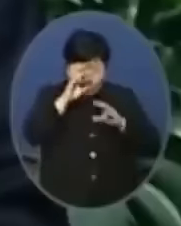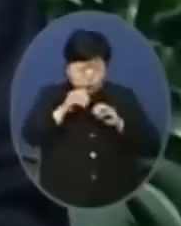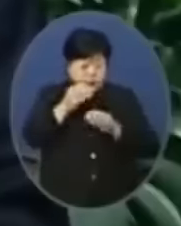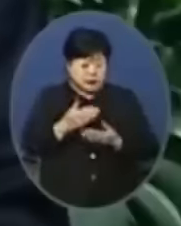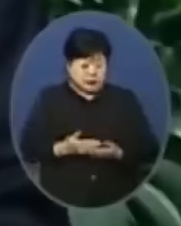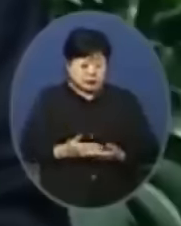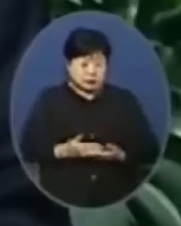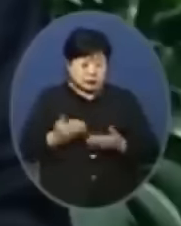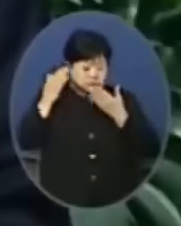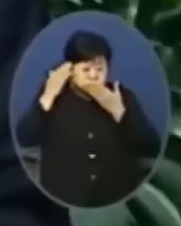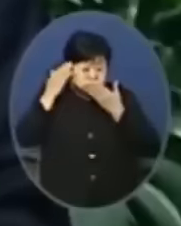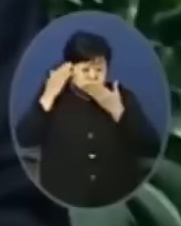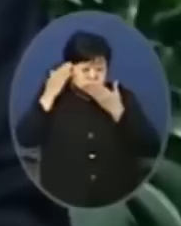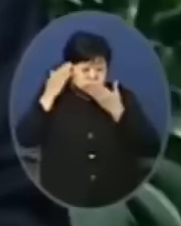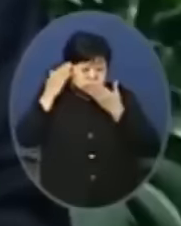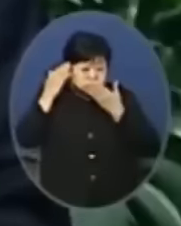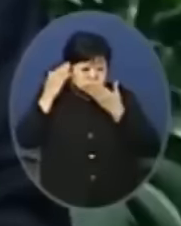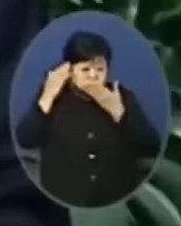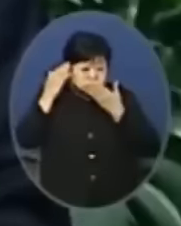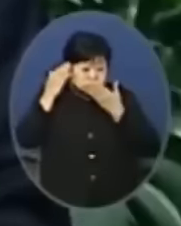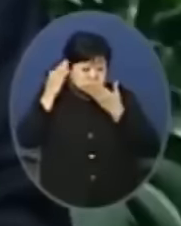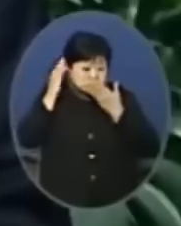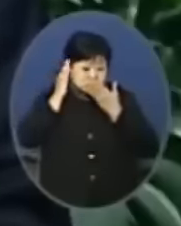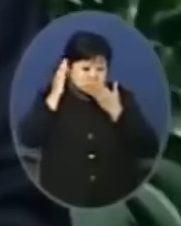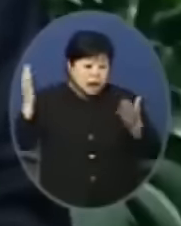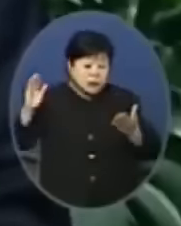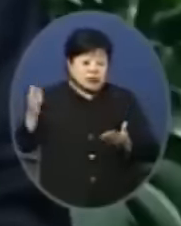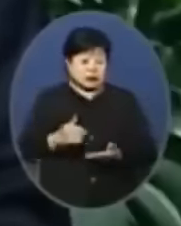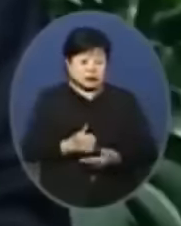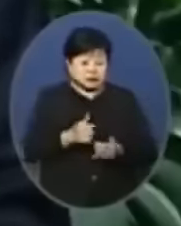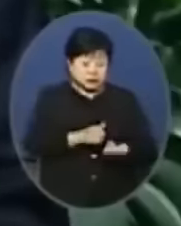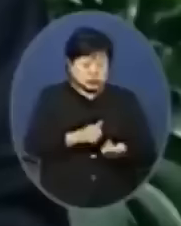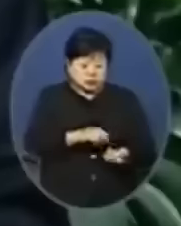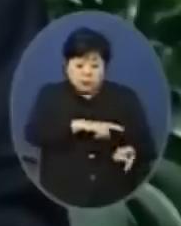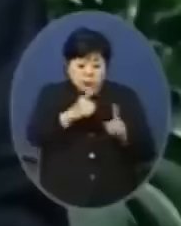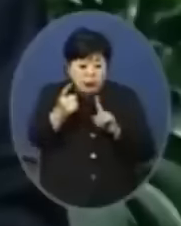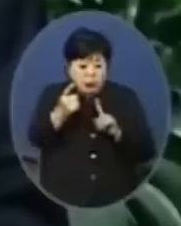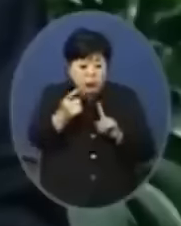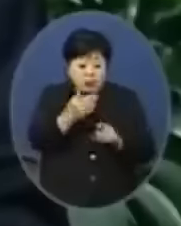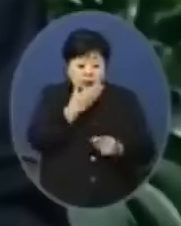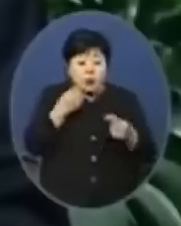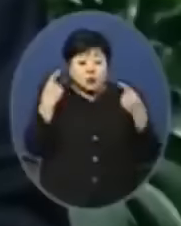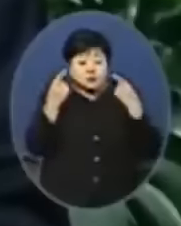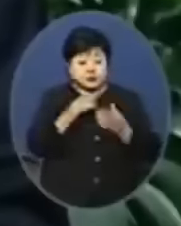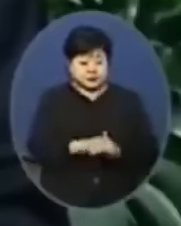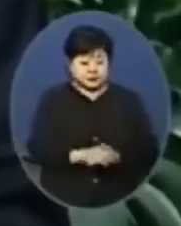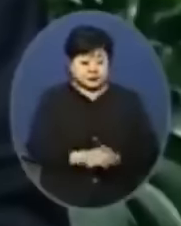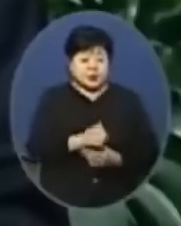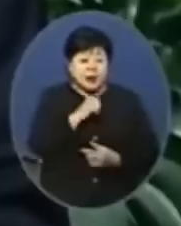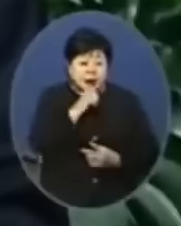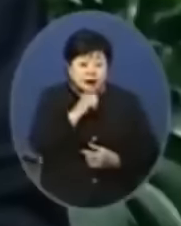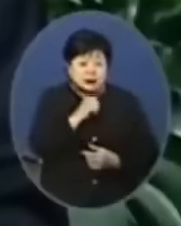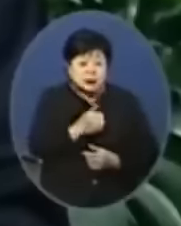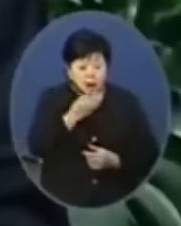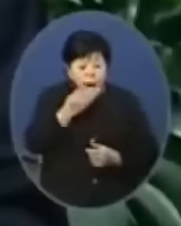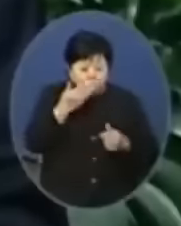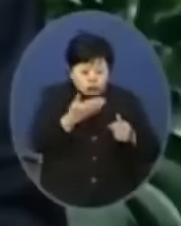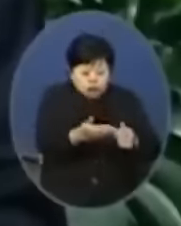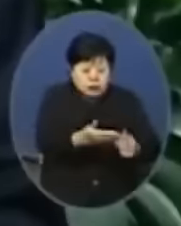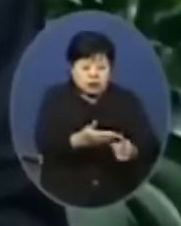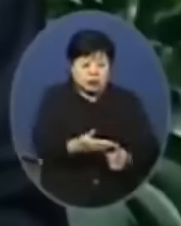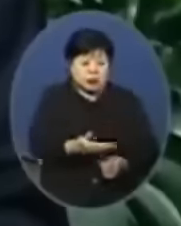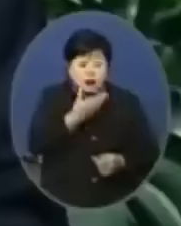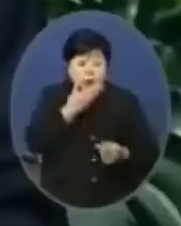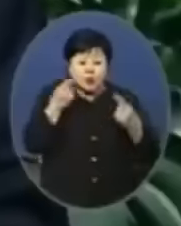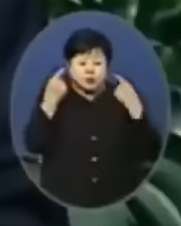복음이고 못 듣는 자가 듣는 것이 복음이고 죽은 자가 살아나는 것이 복음이고 가난한 자에게 먹을 것을 주는 것이